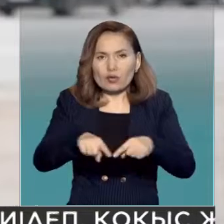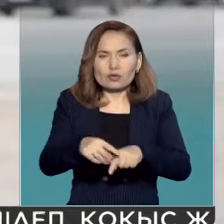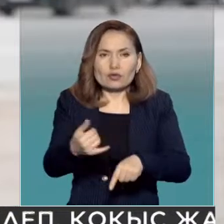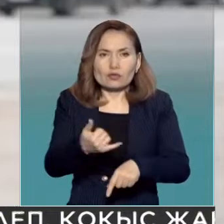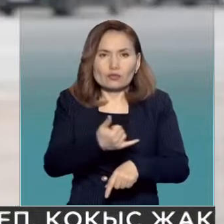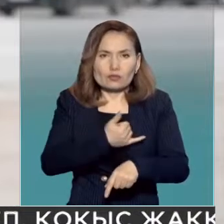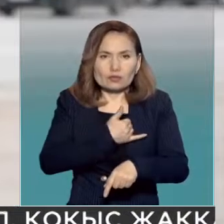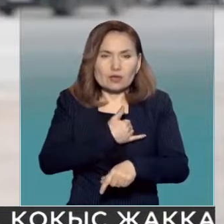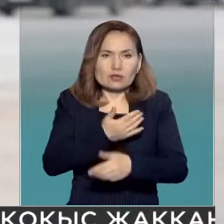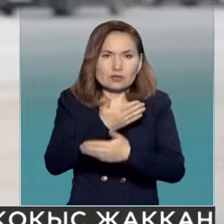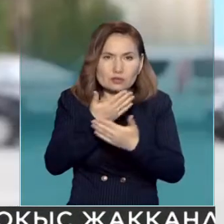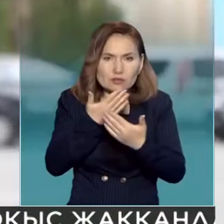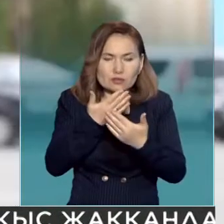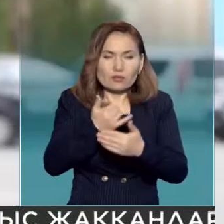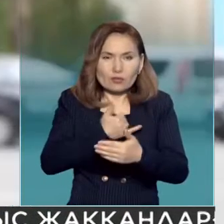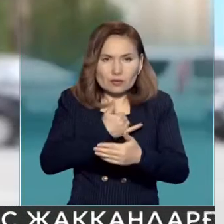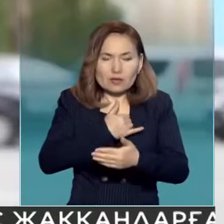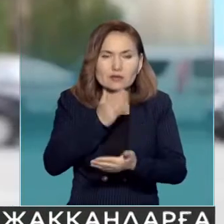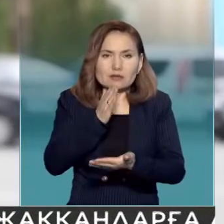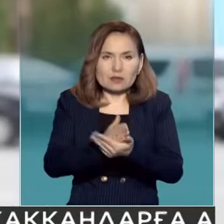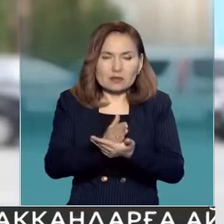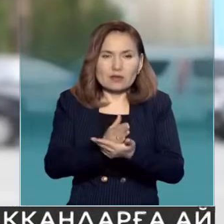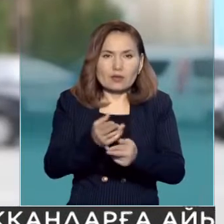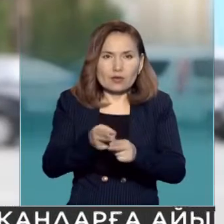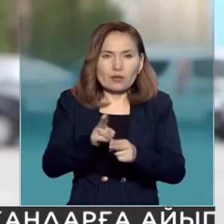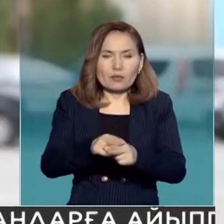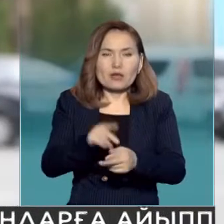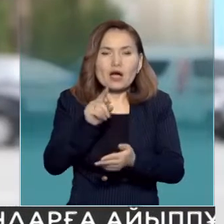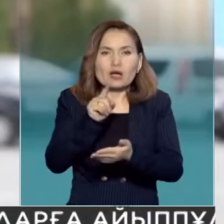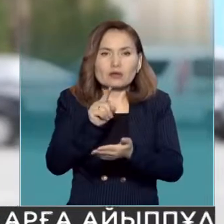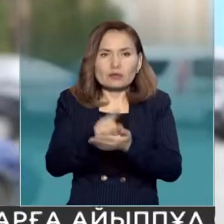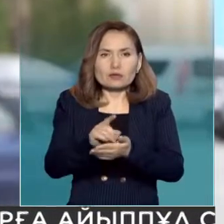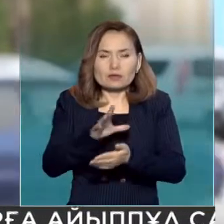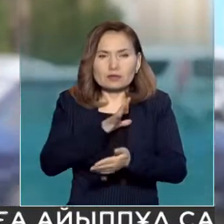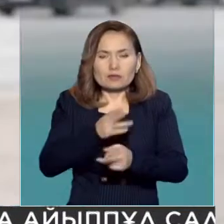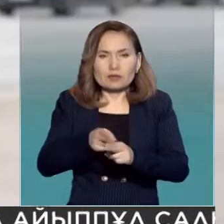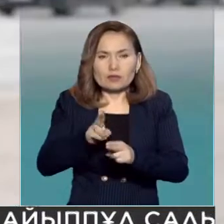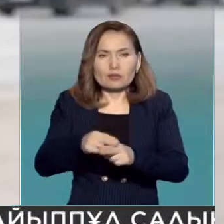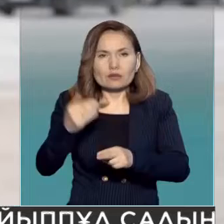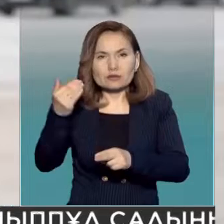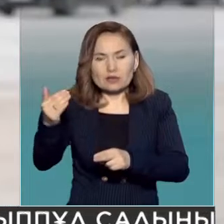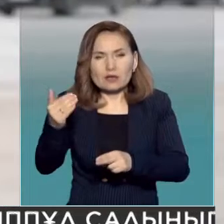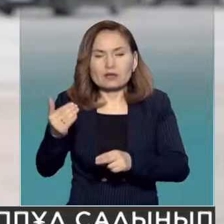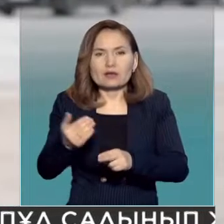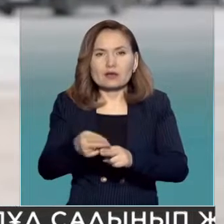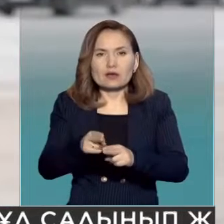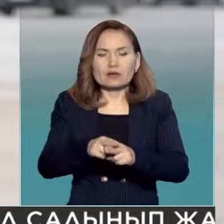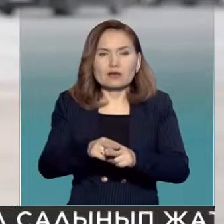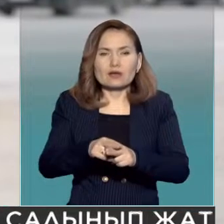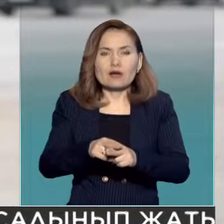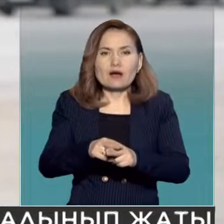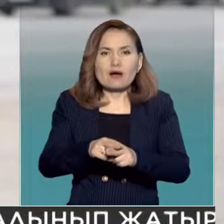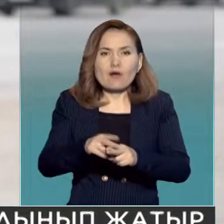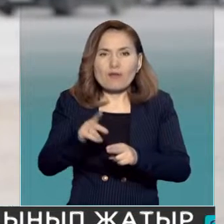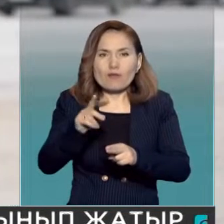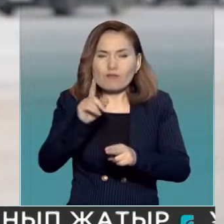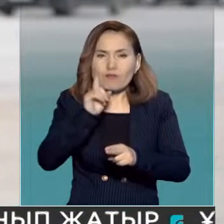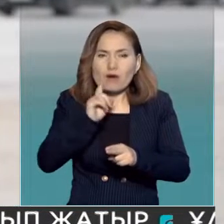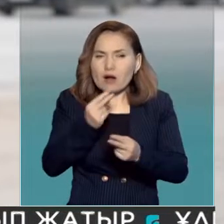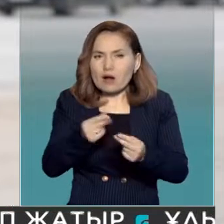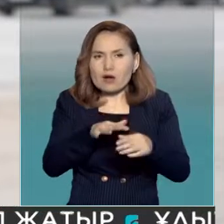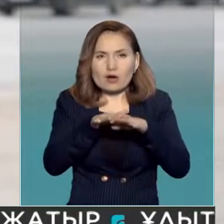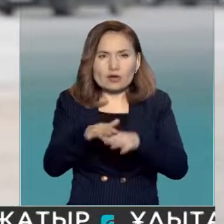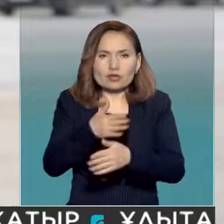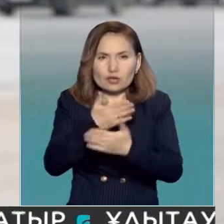мекемемен не договорымыз бар. Сол кісілердің аппаратуралары бар тұрған бізде. Қаражатын енді бізге қарастырылып жатыр,